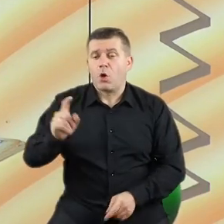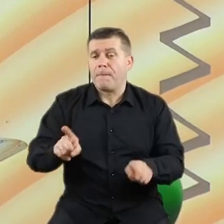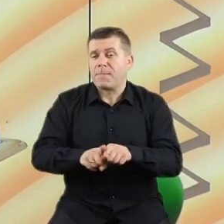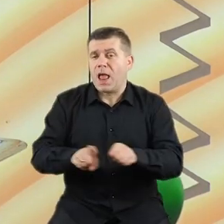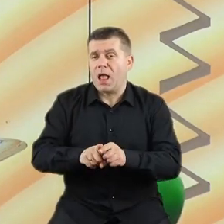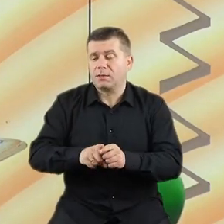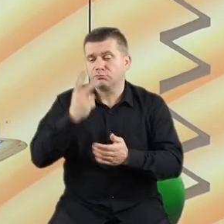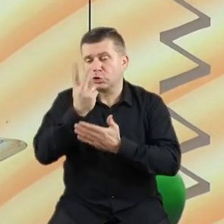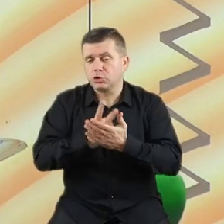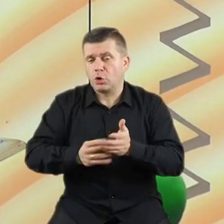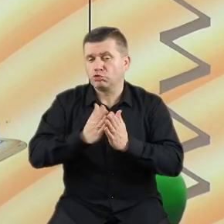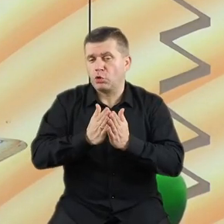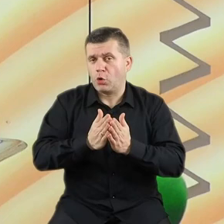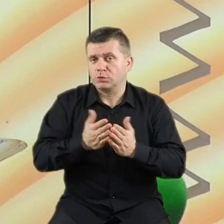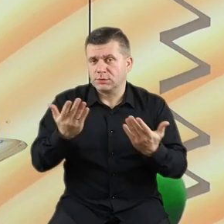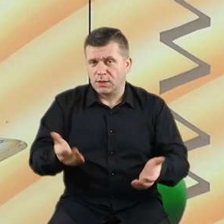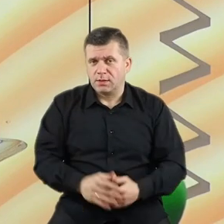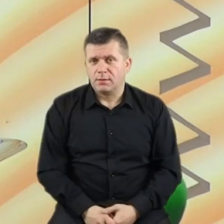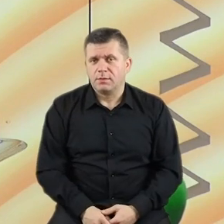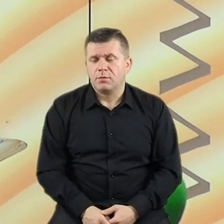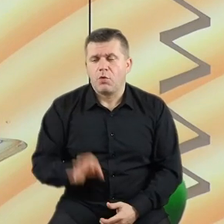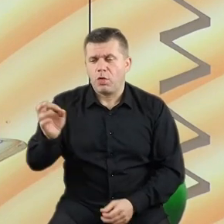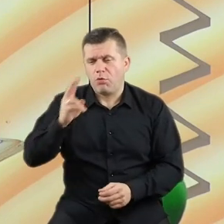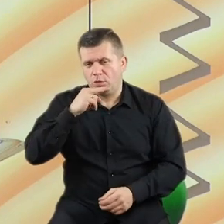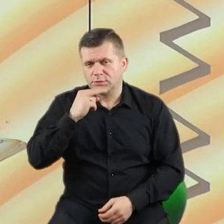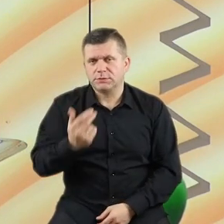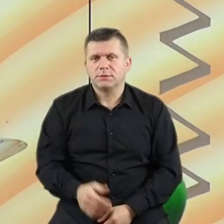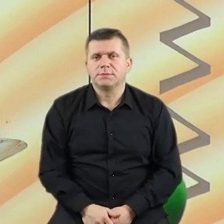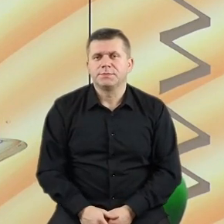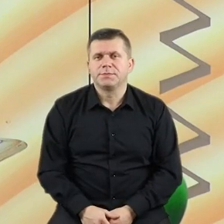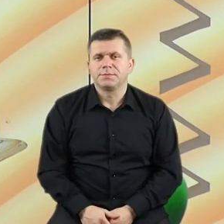o ojcu napisaną właśnie przez Niklasa, to